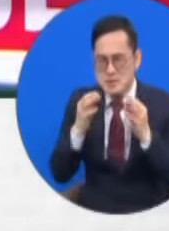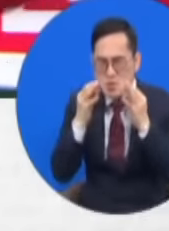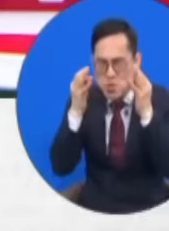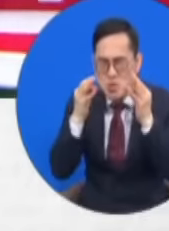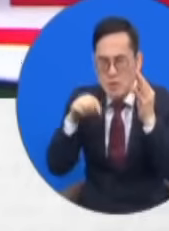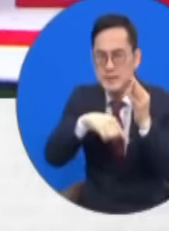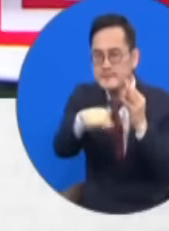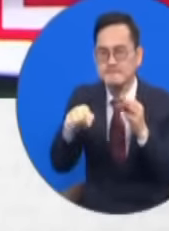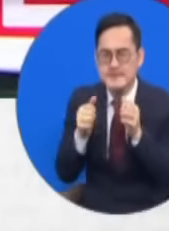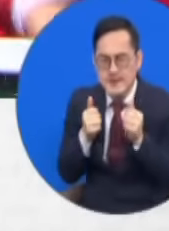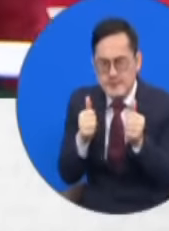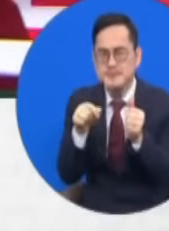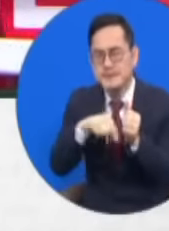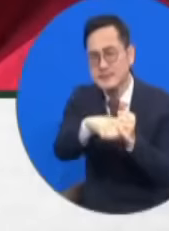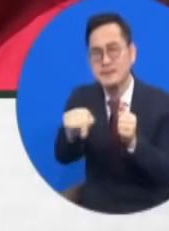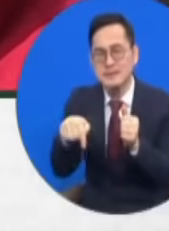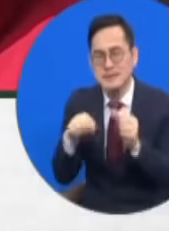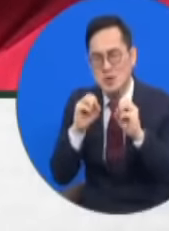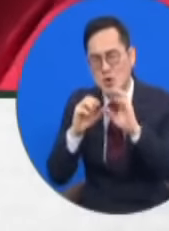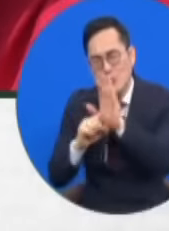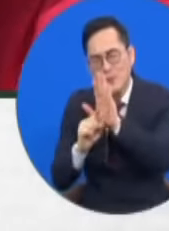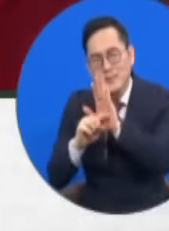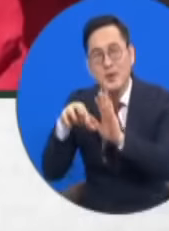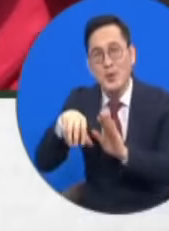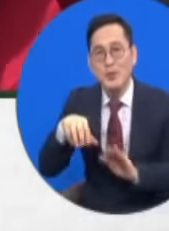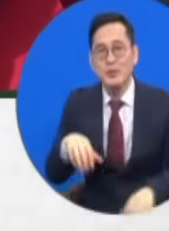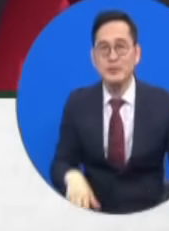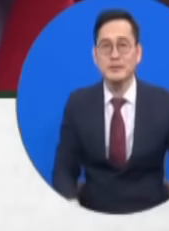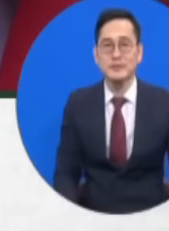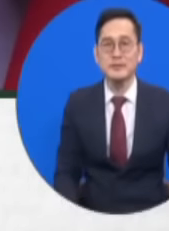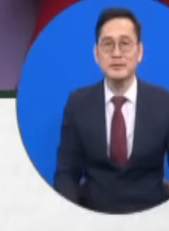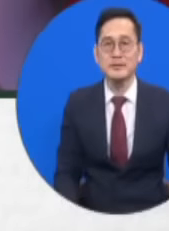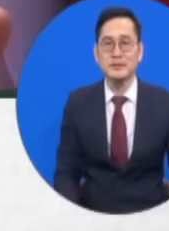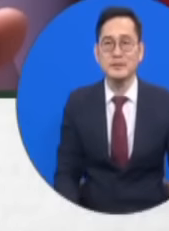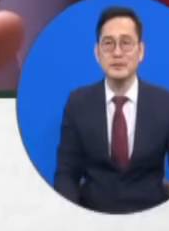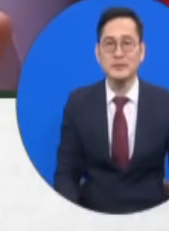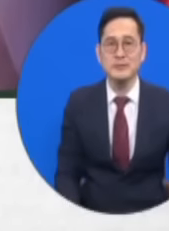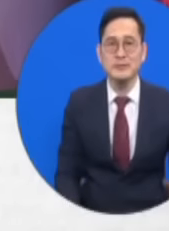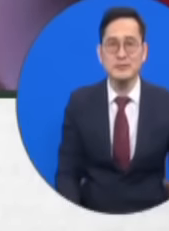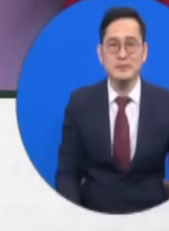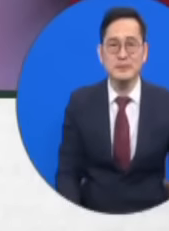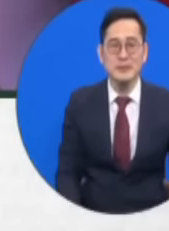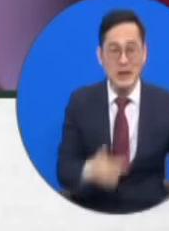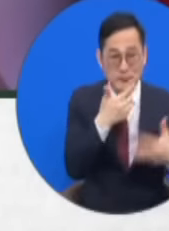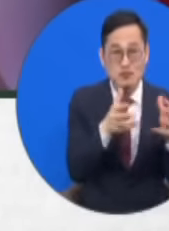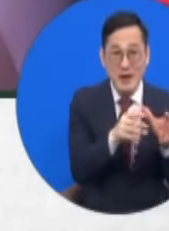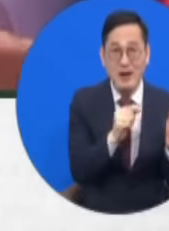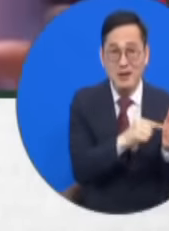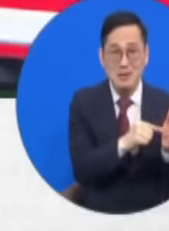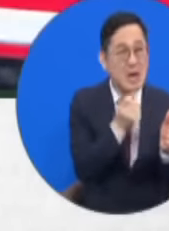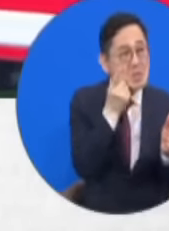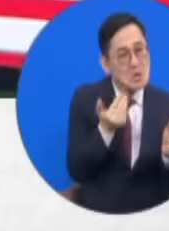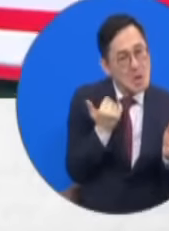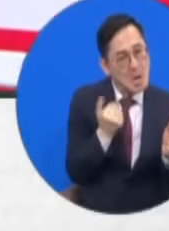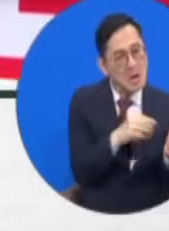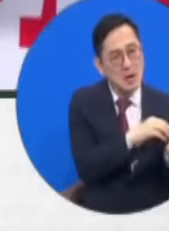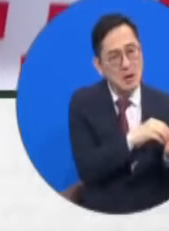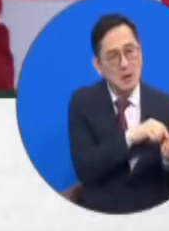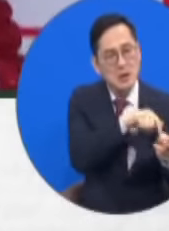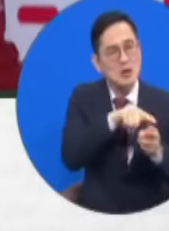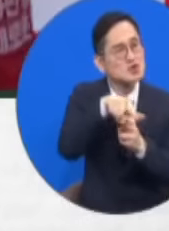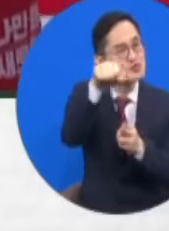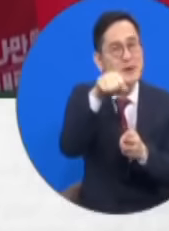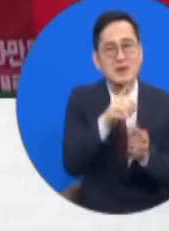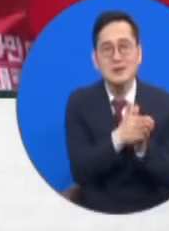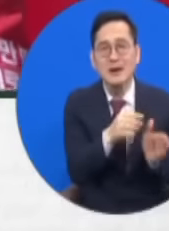왔고 민주당의 이정원 후보는 사실은 뭐 한 달 이쪽저쪽밖에 안 돼요. 근데 그럼에도 불구하고 굉장히 박빙을 하고